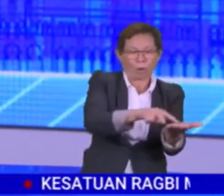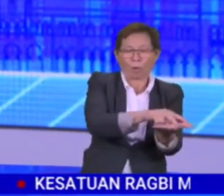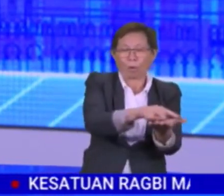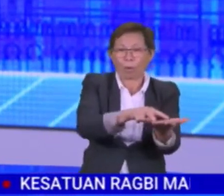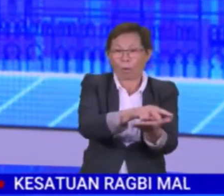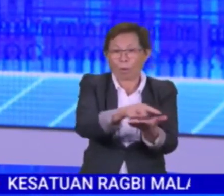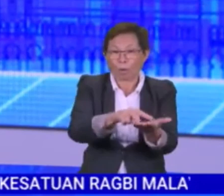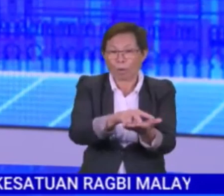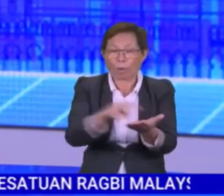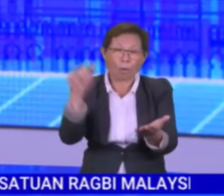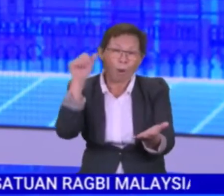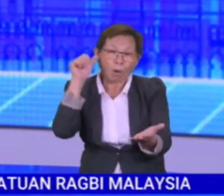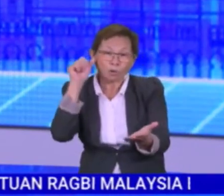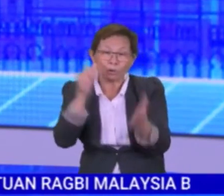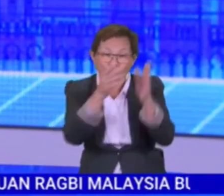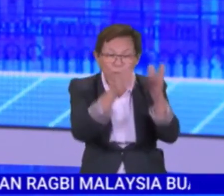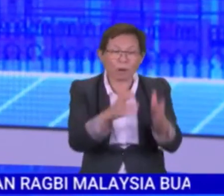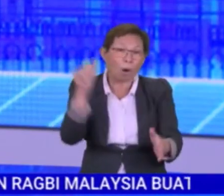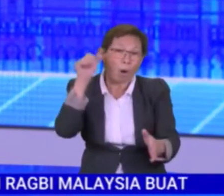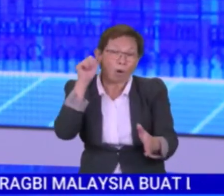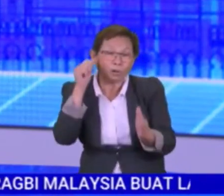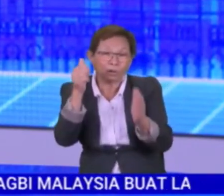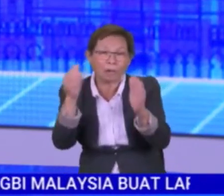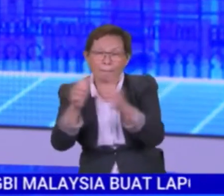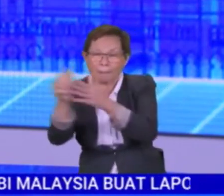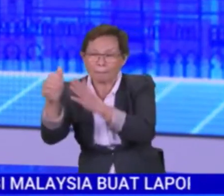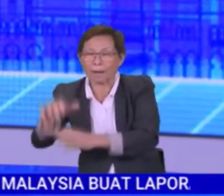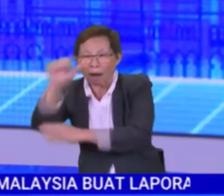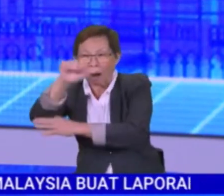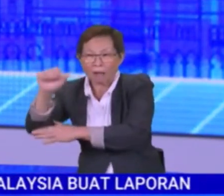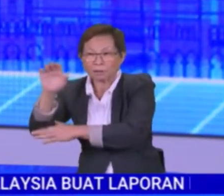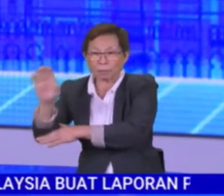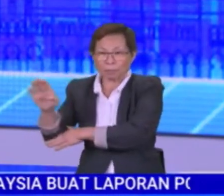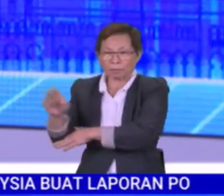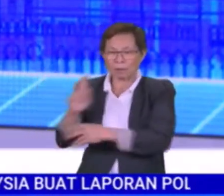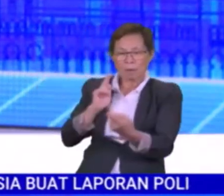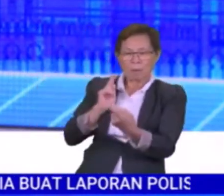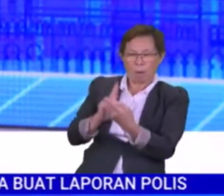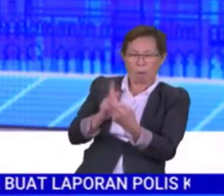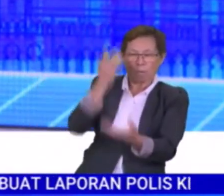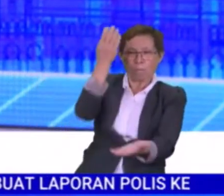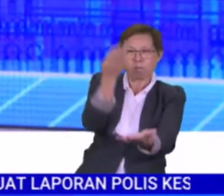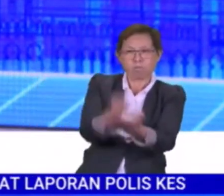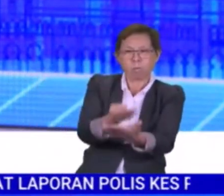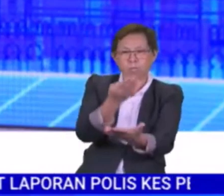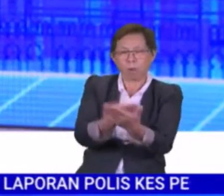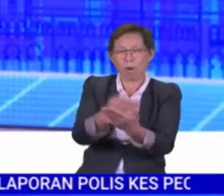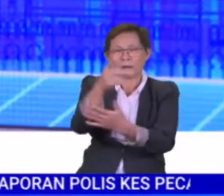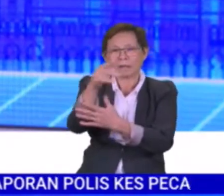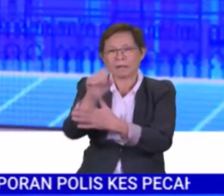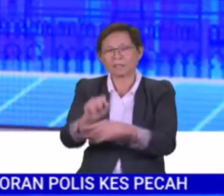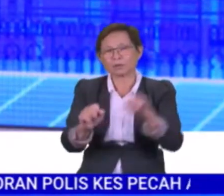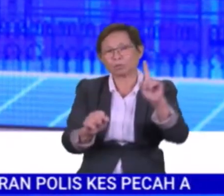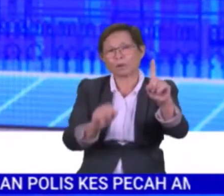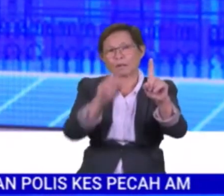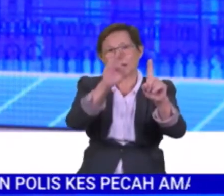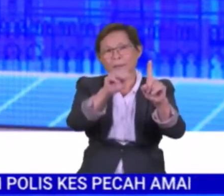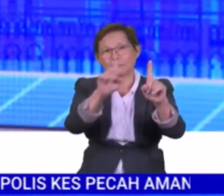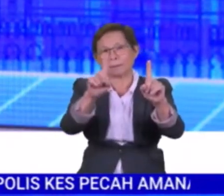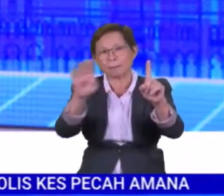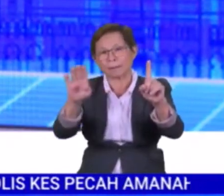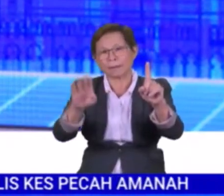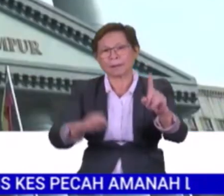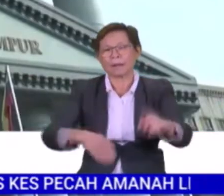antara Datuk Seri Najib dengan seorang pemimpin Asia Barat yang dianggap relevan sebagai bukti dalam kes 1MDB.